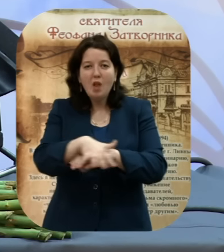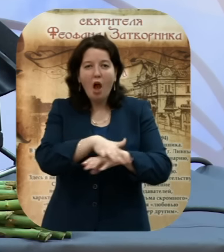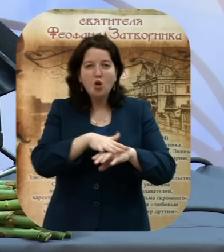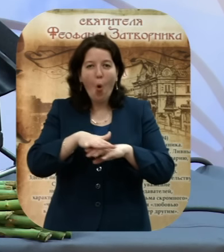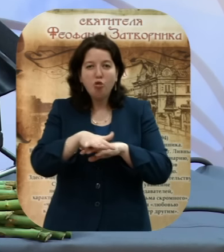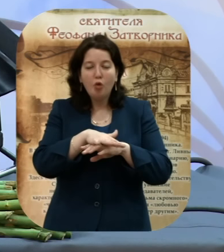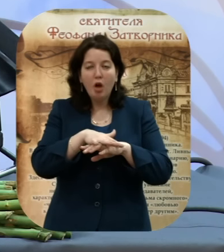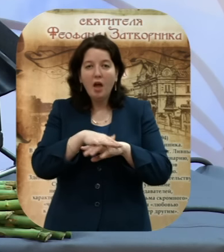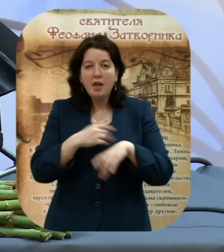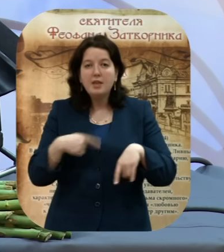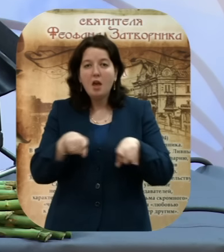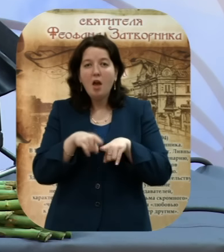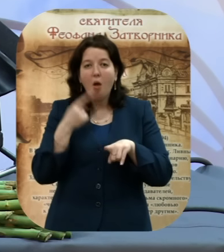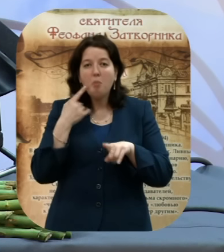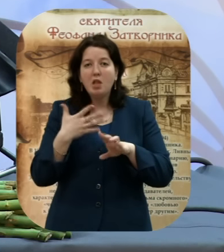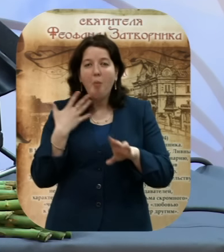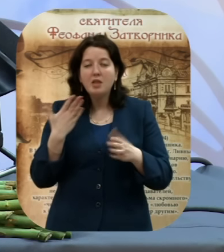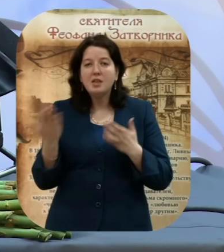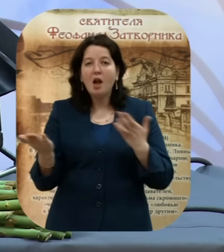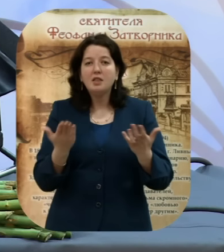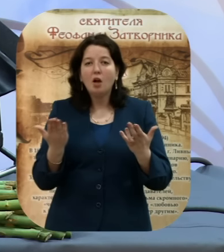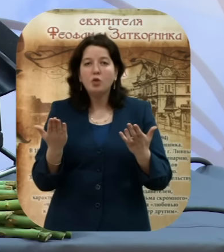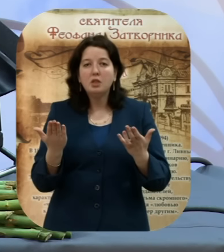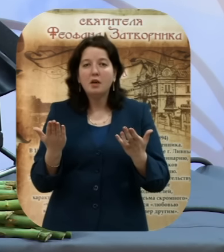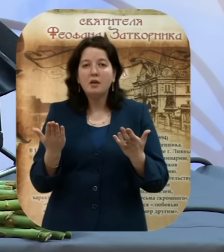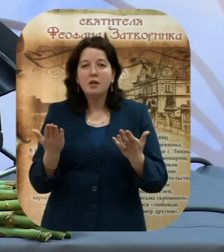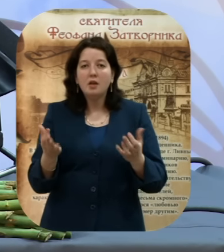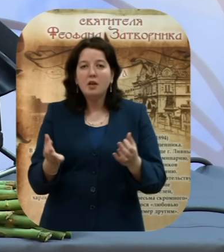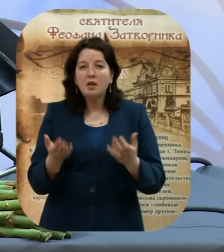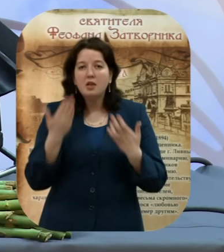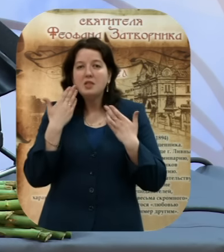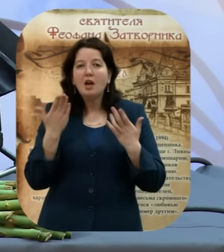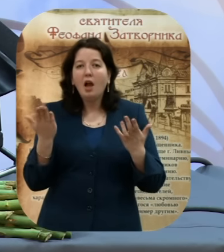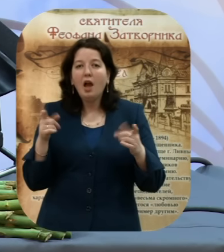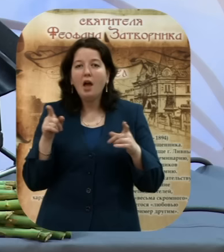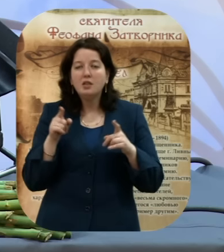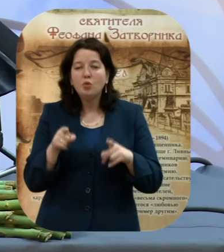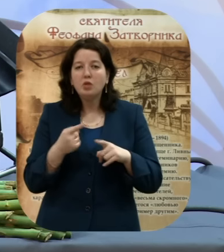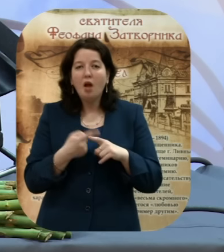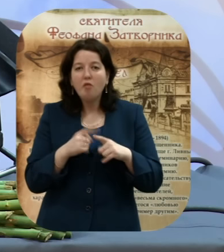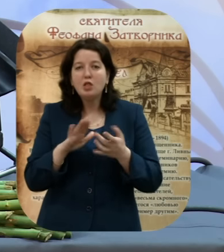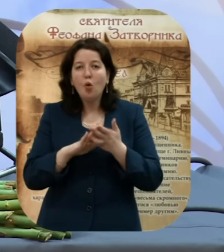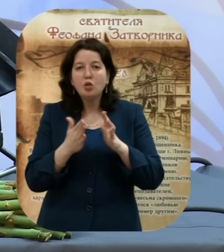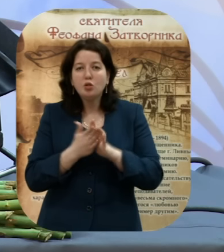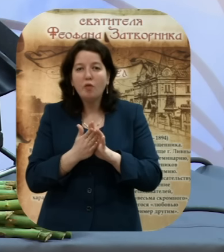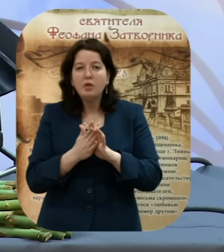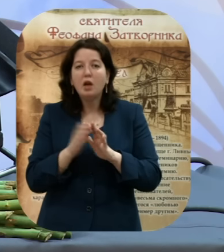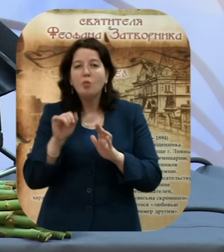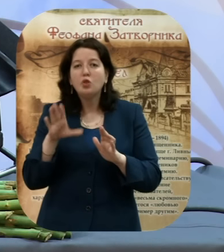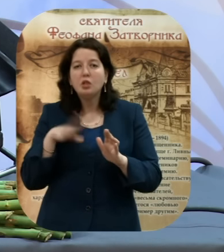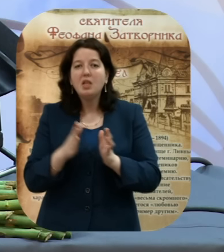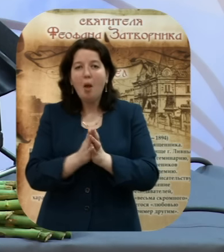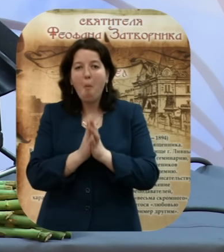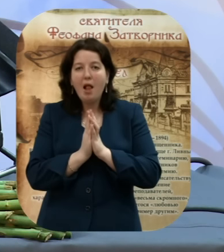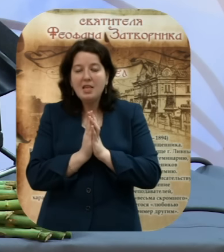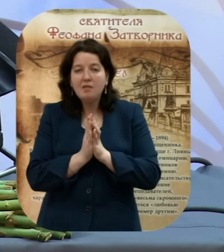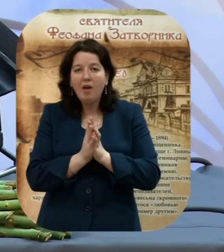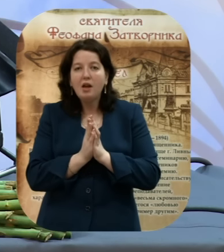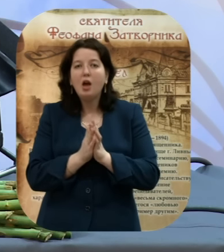Так, и понимаете, какой тут, не знаю, какая тут молитва уже, насколько может быть,